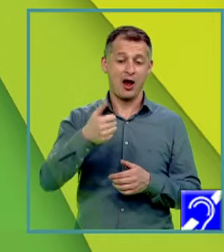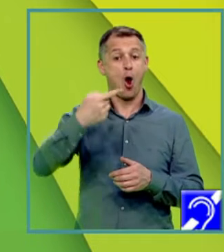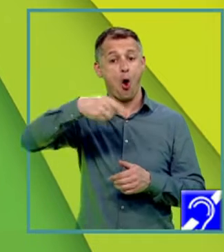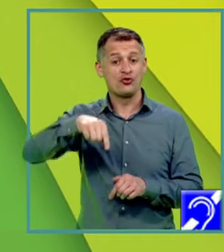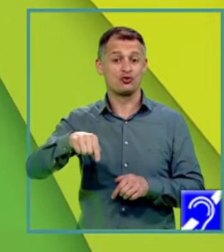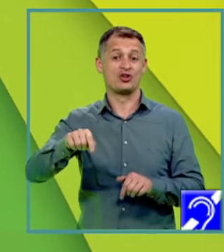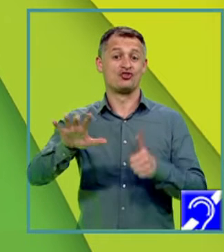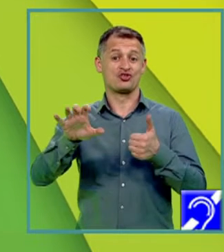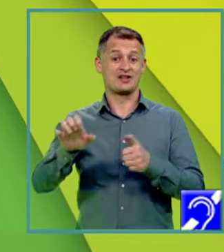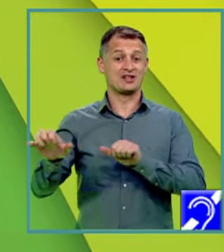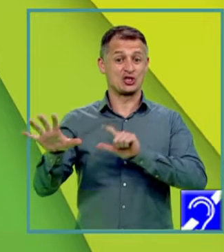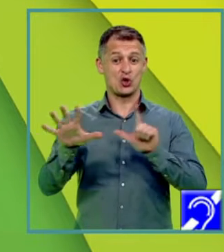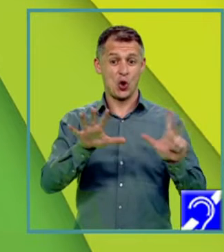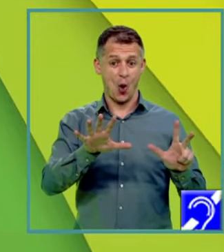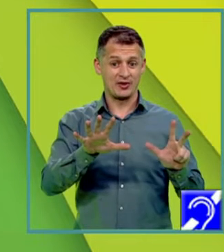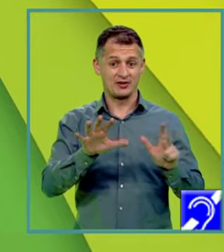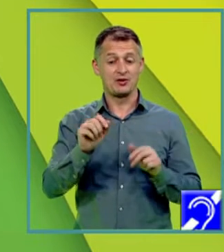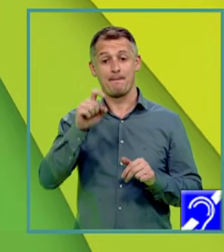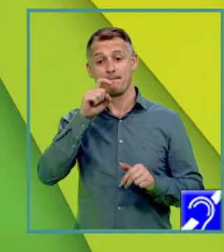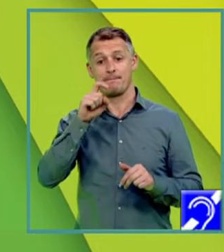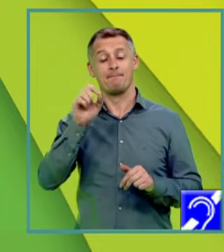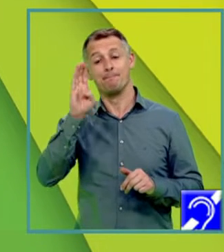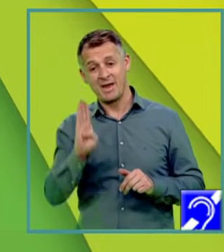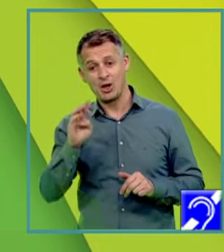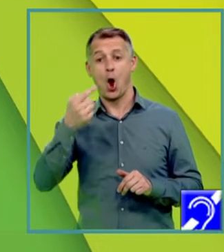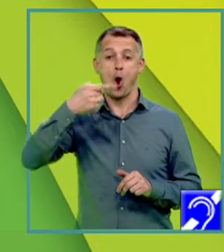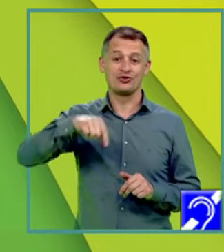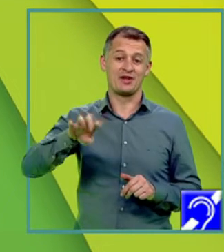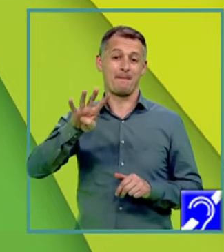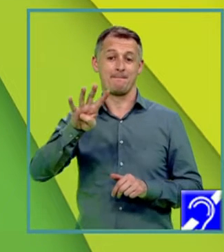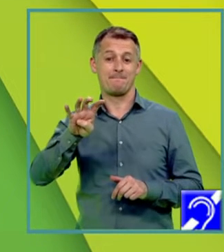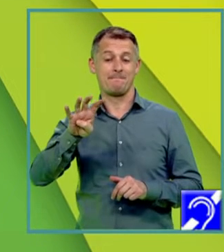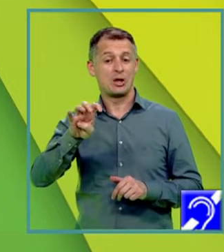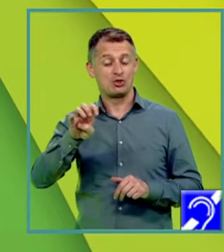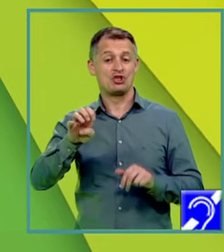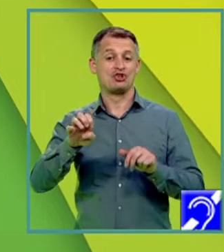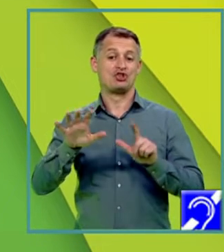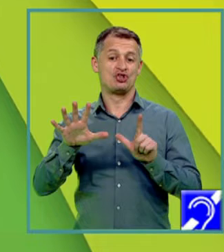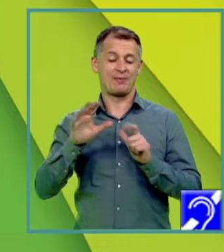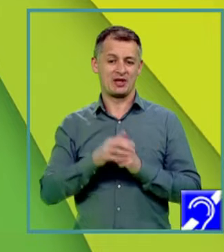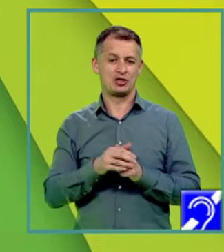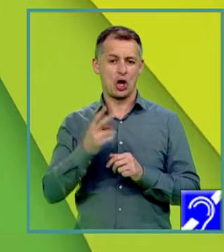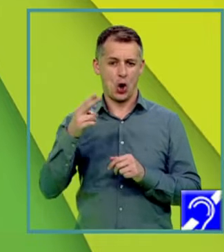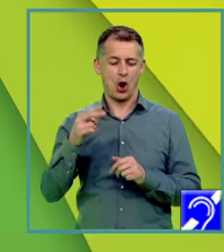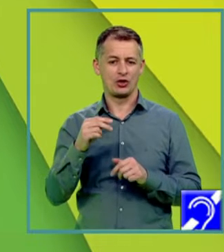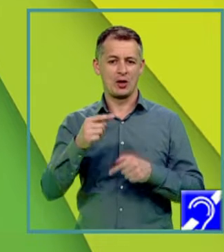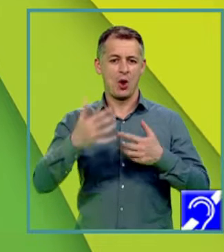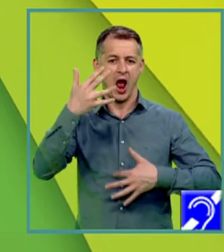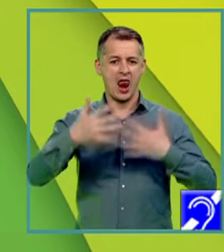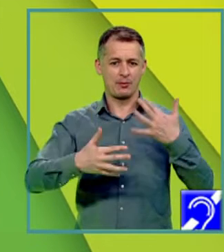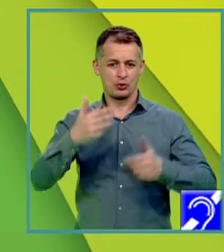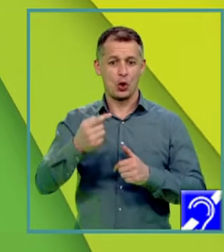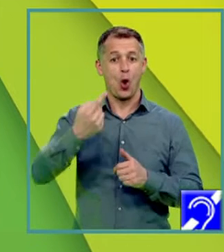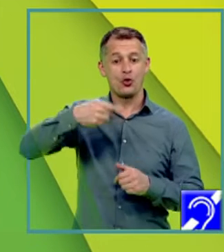168 și b să aibă valoarea 147 continuăm algoritmul și vom scădea din 168